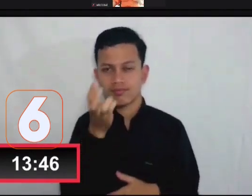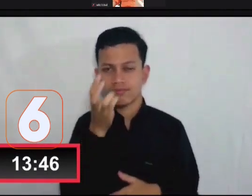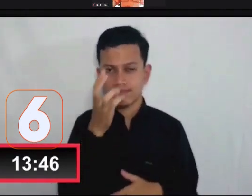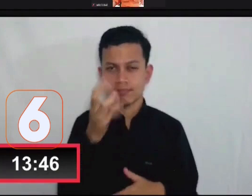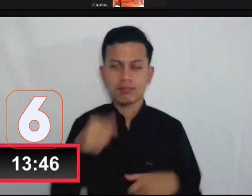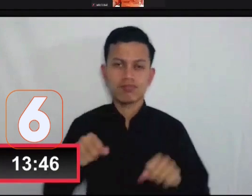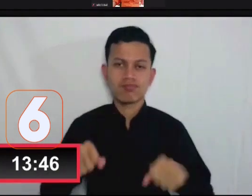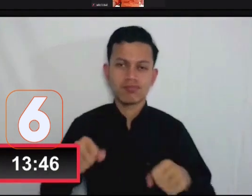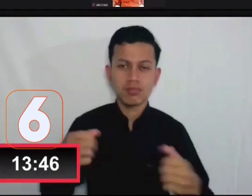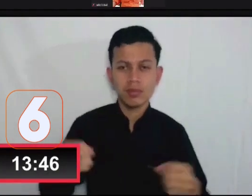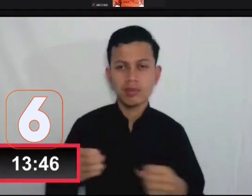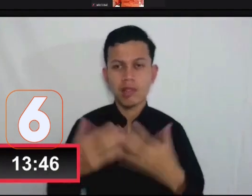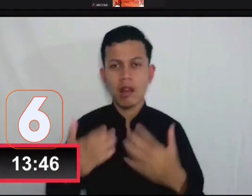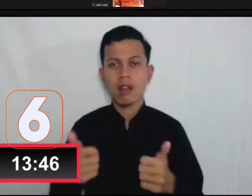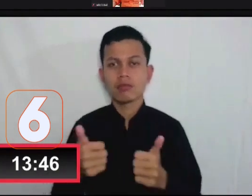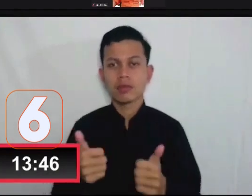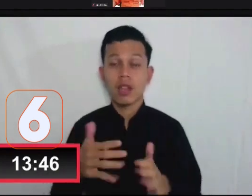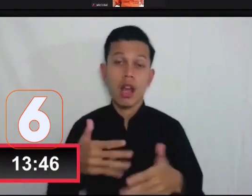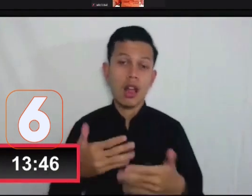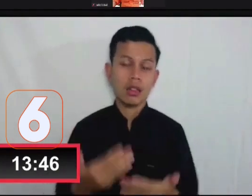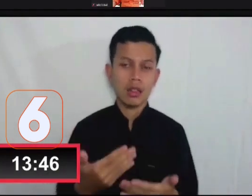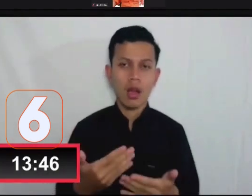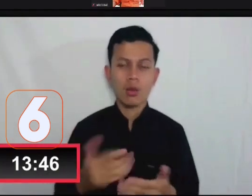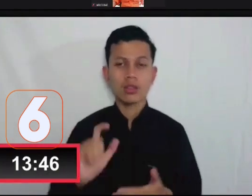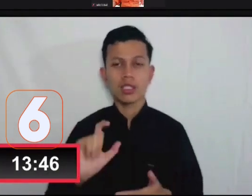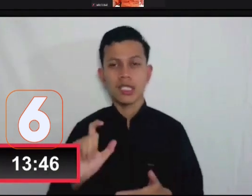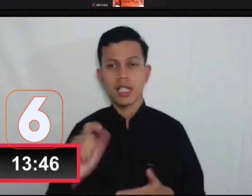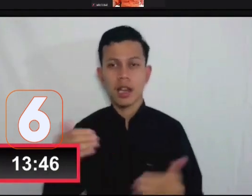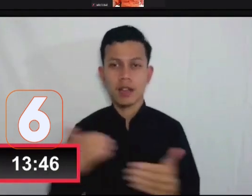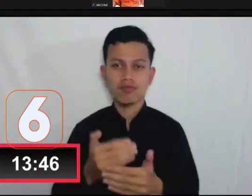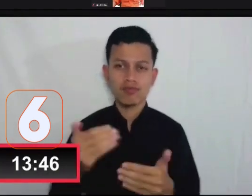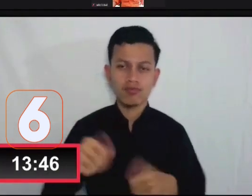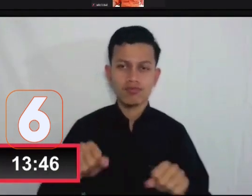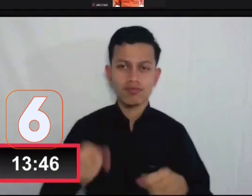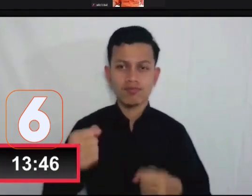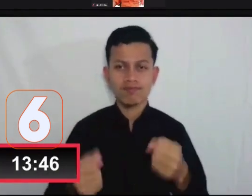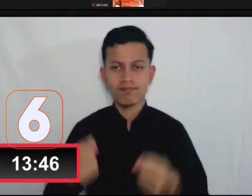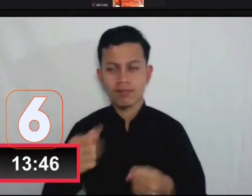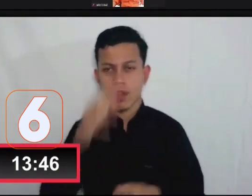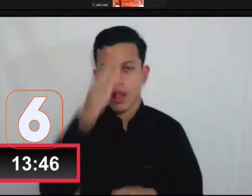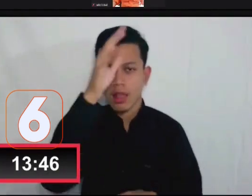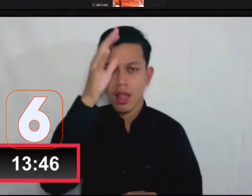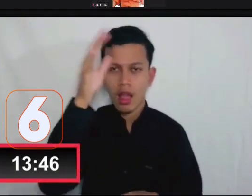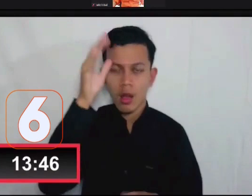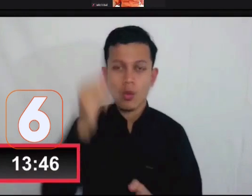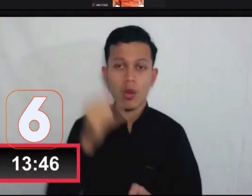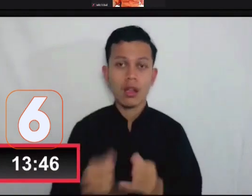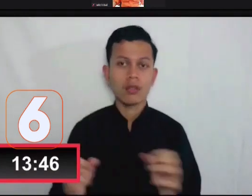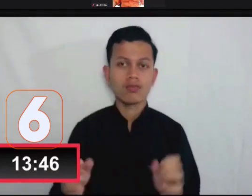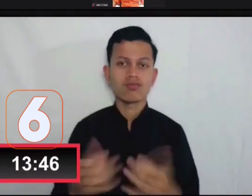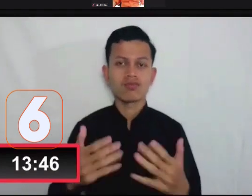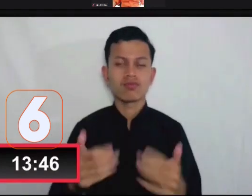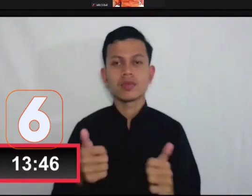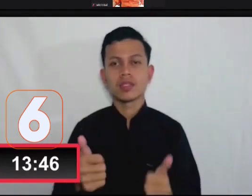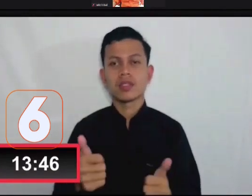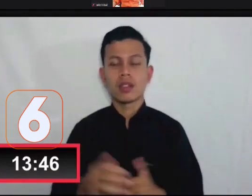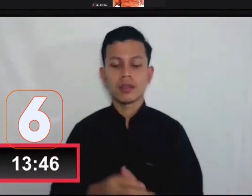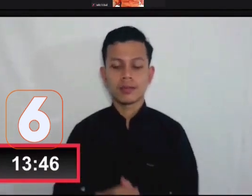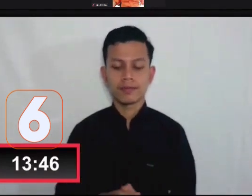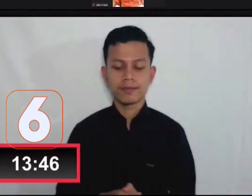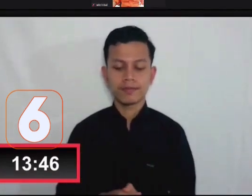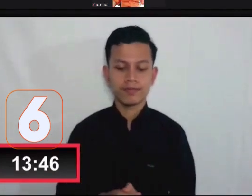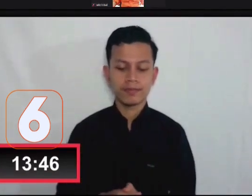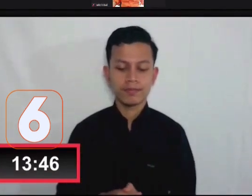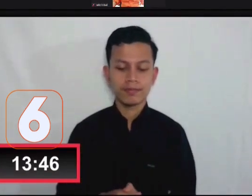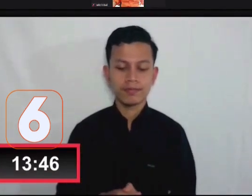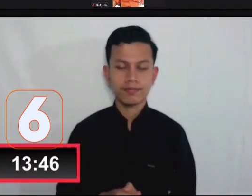ketidakpahaman mengenai tata cara dan etika berlalu lintas karena tidak memiliki SIM faktor kedua adalah ketersediaan prasarana dan lingkungan